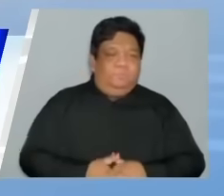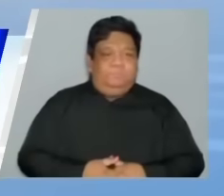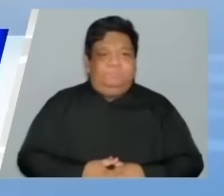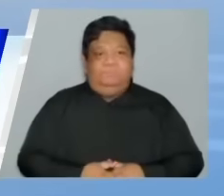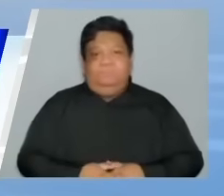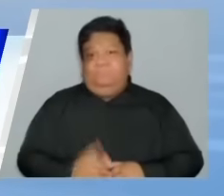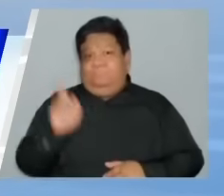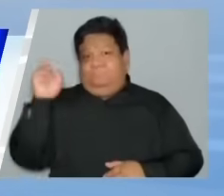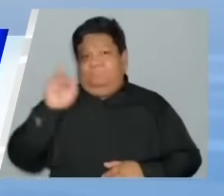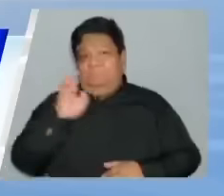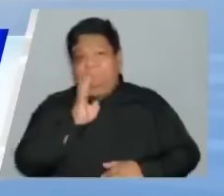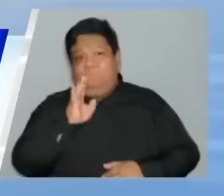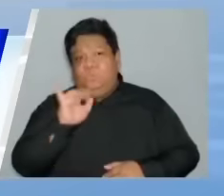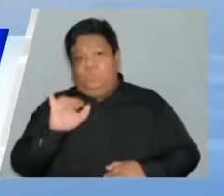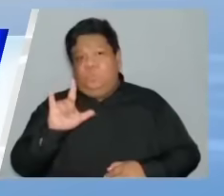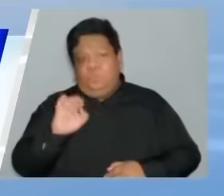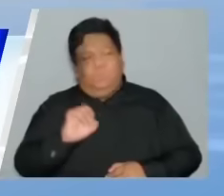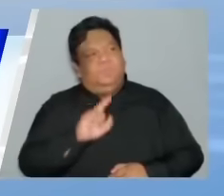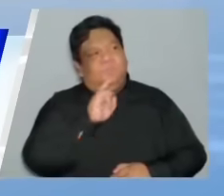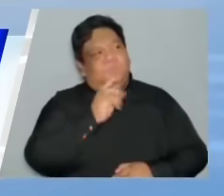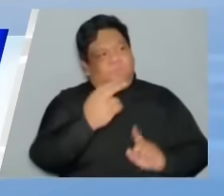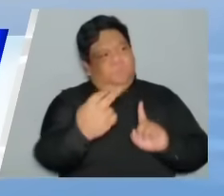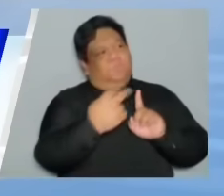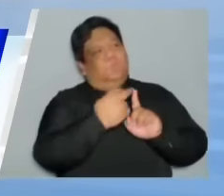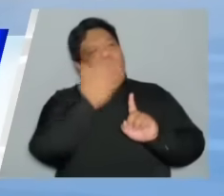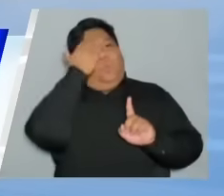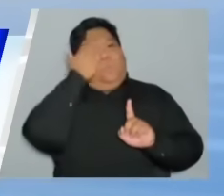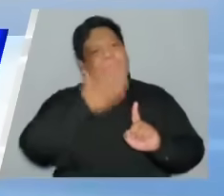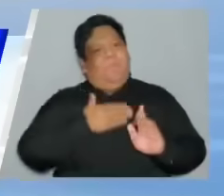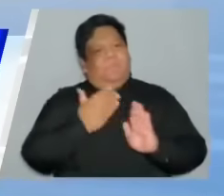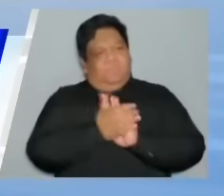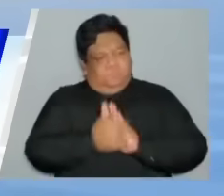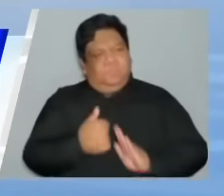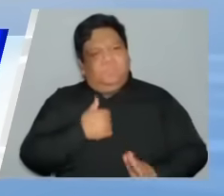Sobrang thankful po ako sa taong yan, sa coach ko na yan.